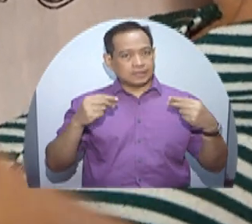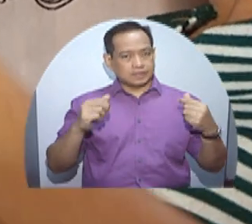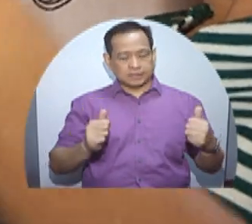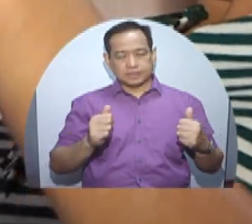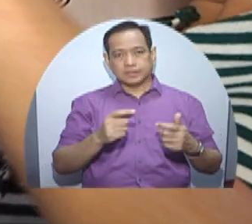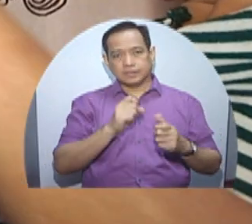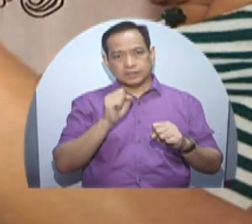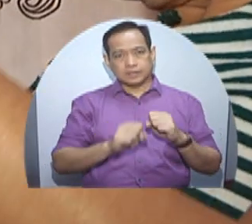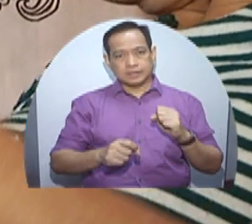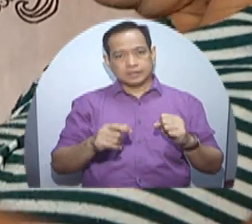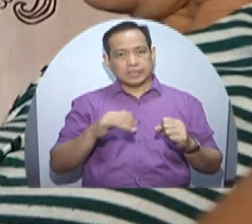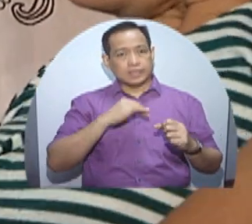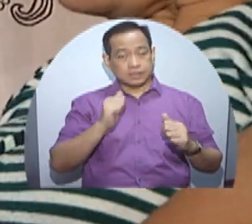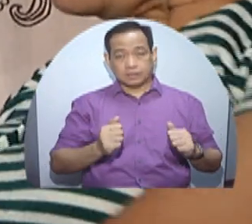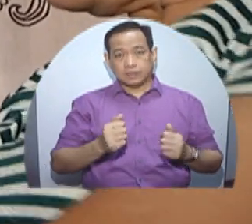para